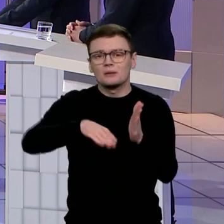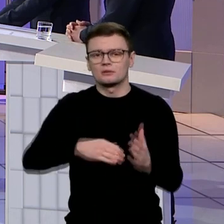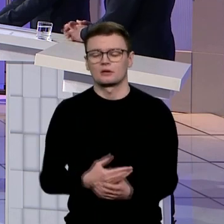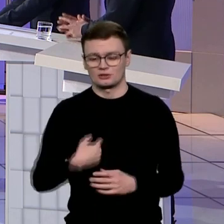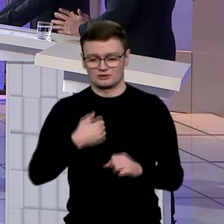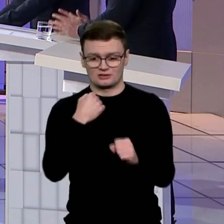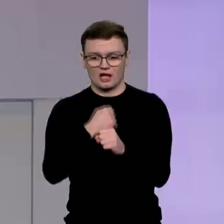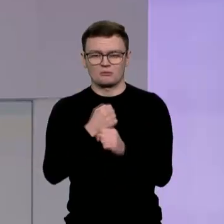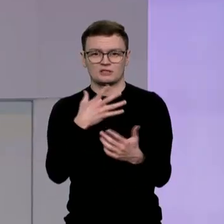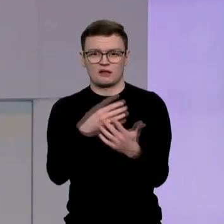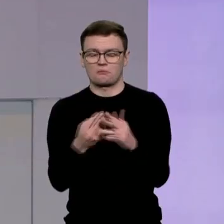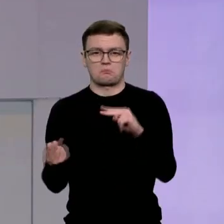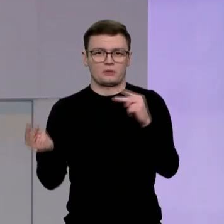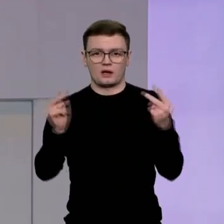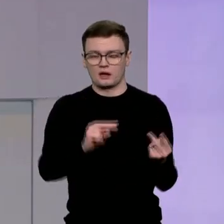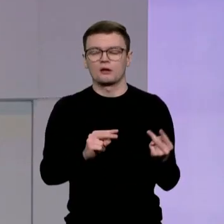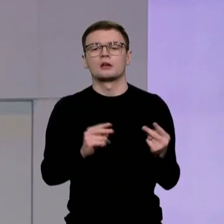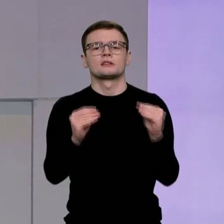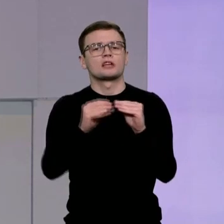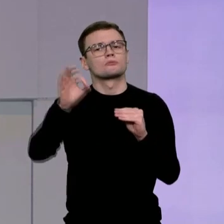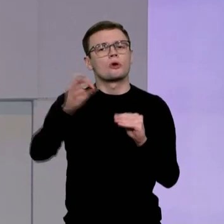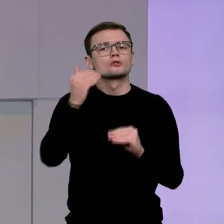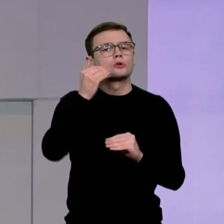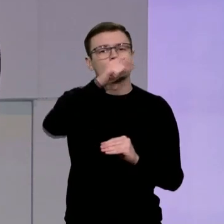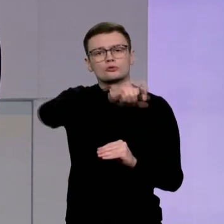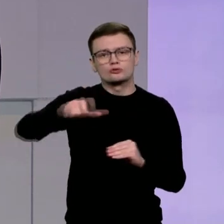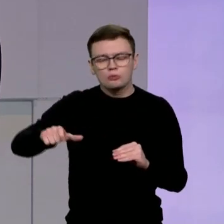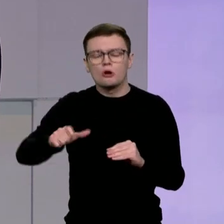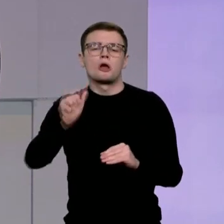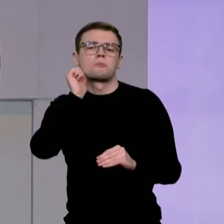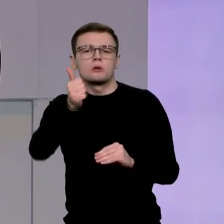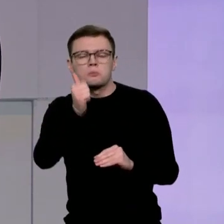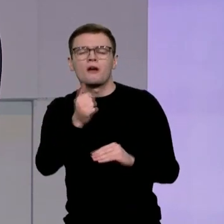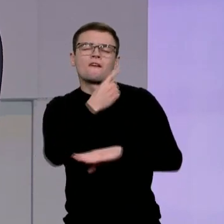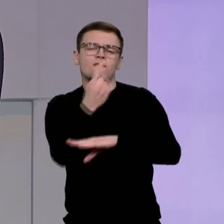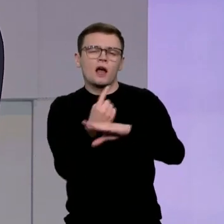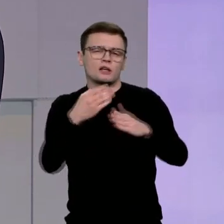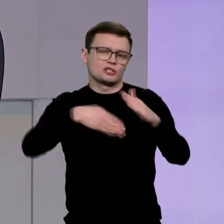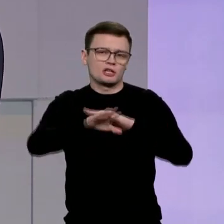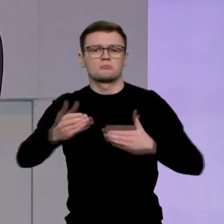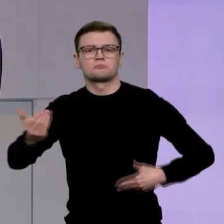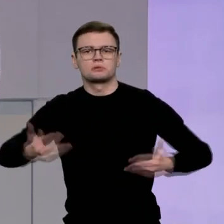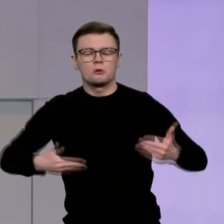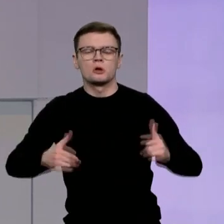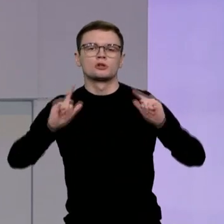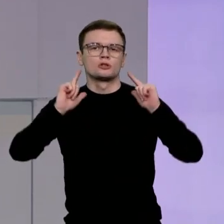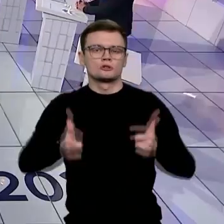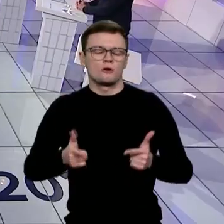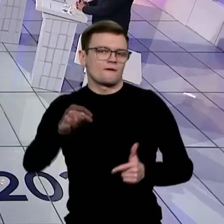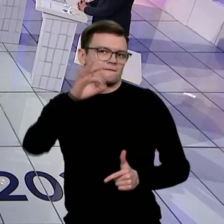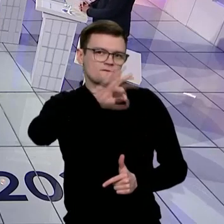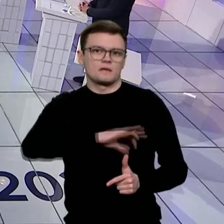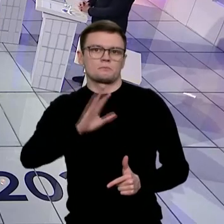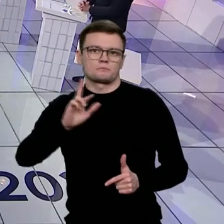tai, kad bent 10% šiauliečių kasdien išeitų valandą pasivaikščioti. Ir tai patikėkite darytų didelį virsmą mieste.